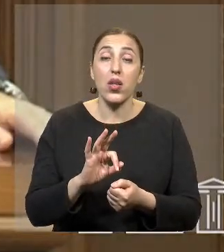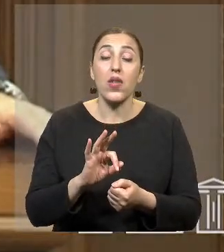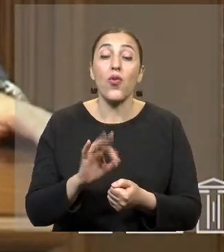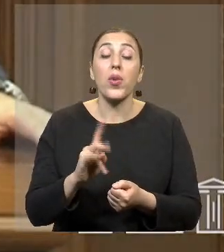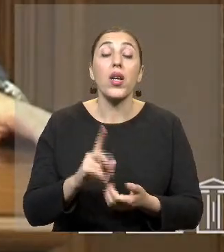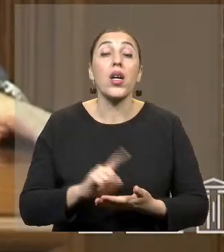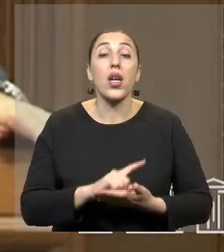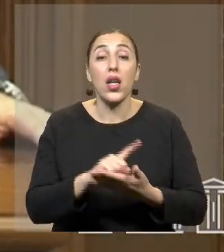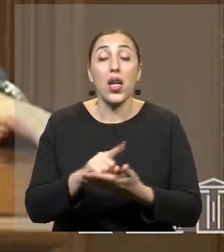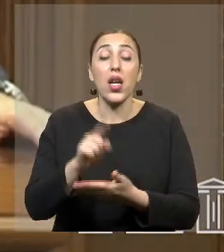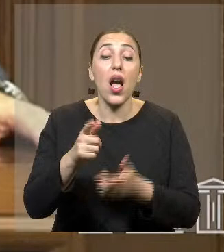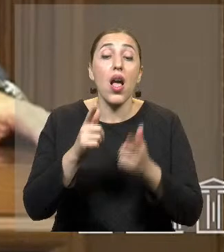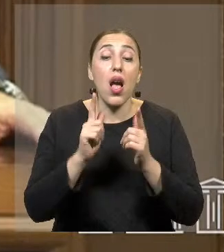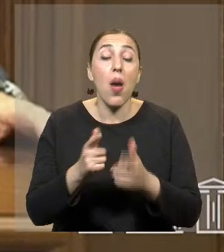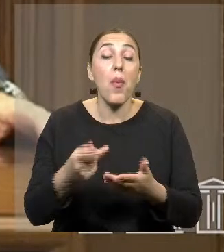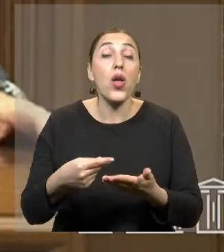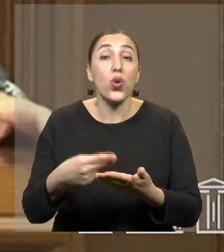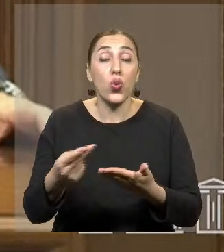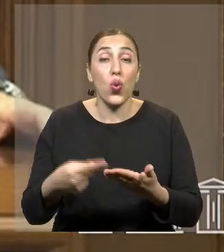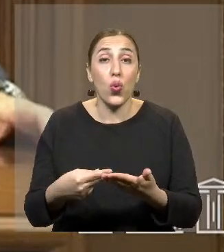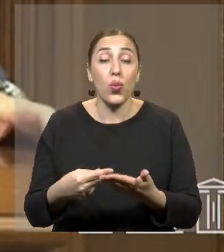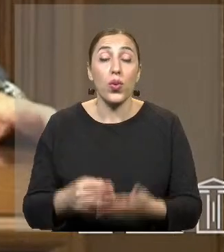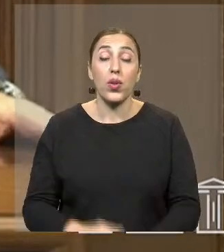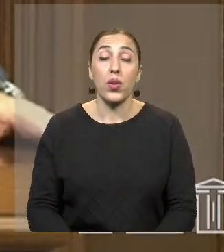և որը ինքը պատրաստես տորակրել։